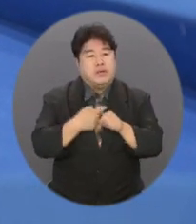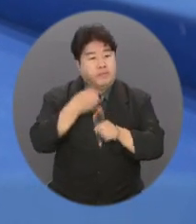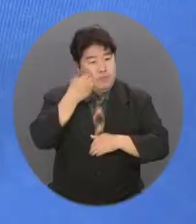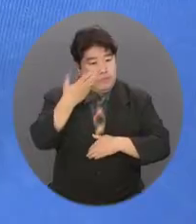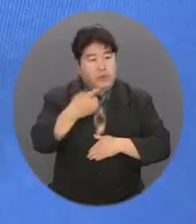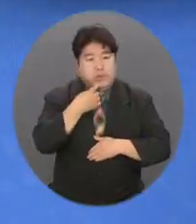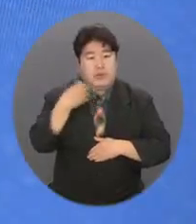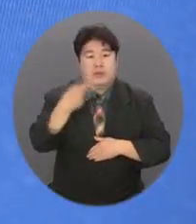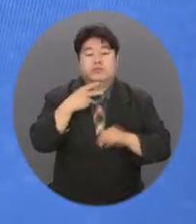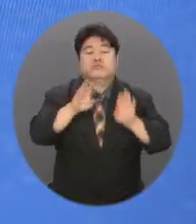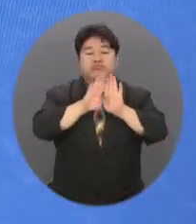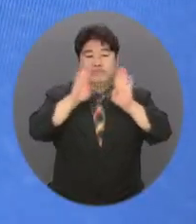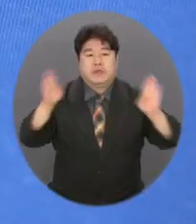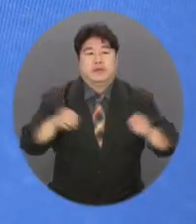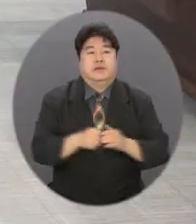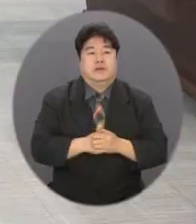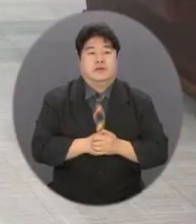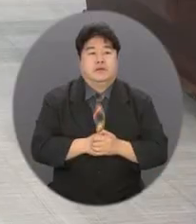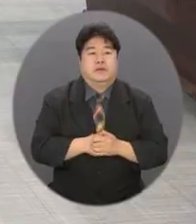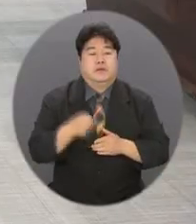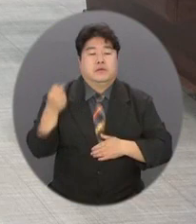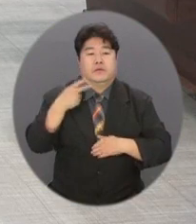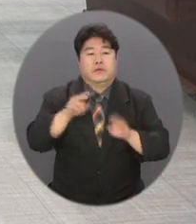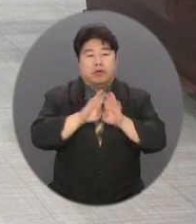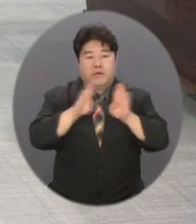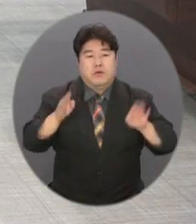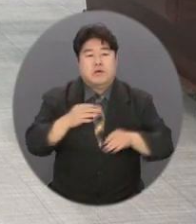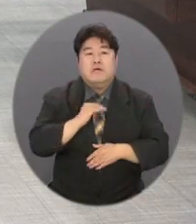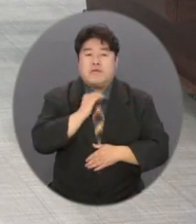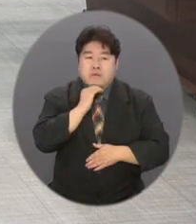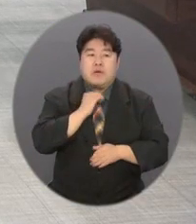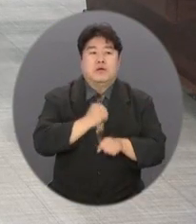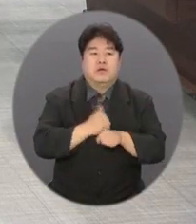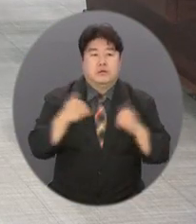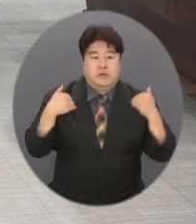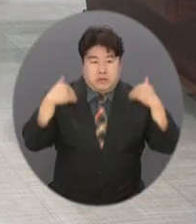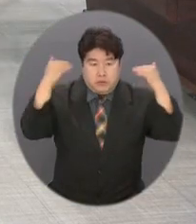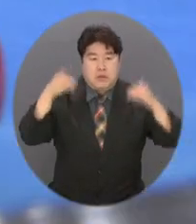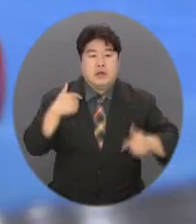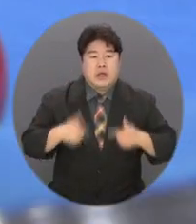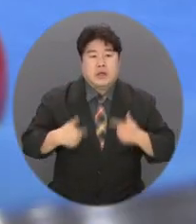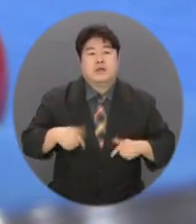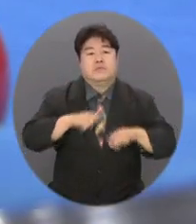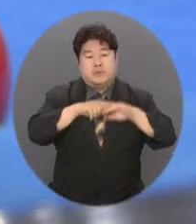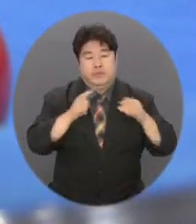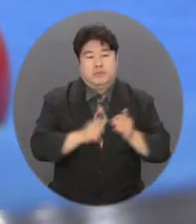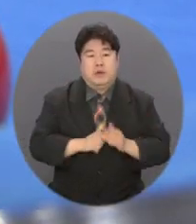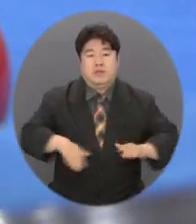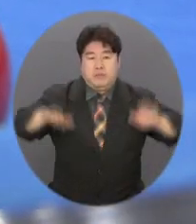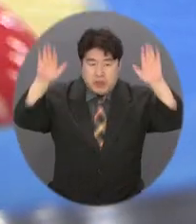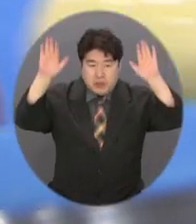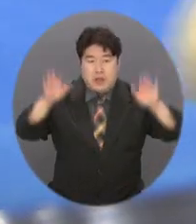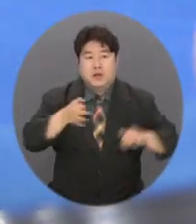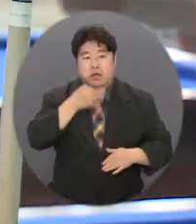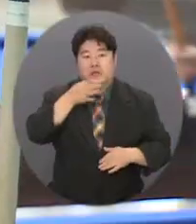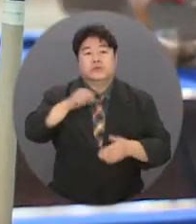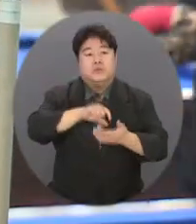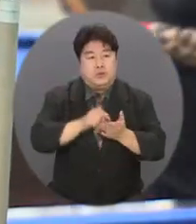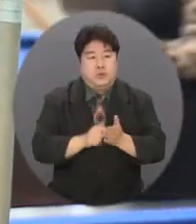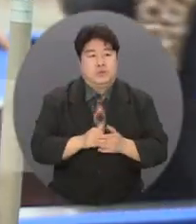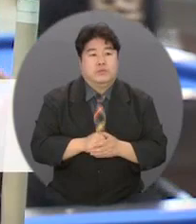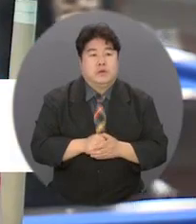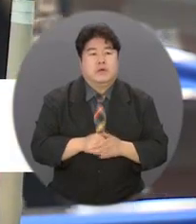다시 문을 열었습니다 잭이 장을 성 꼬박 기다렸던 어르신들은 기쁜마음에 만세를 부를 정도였습니다